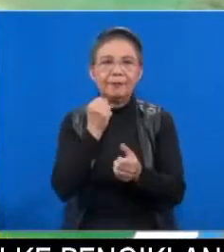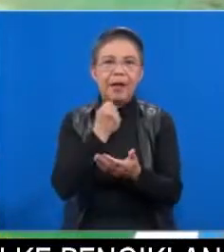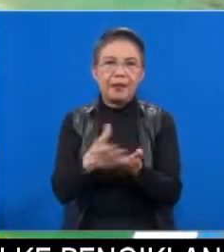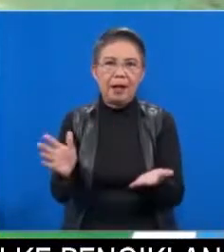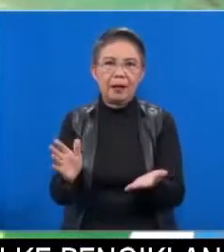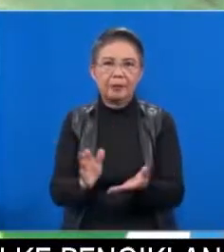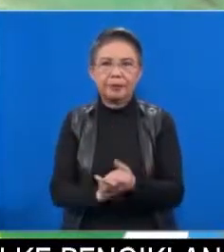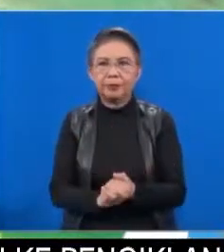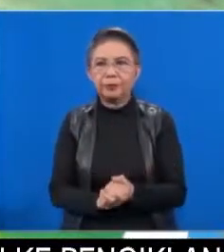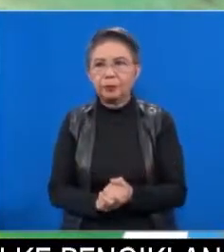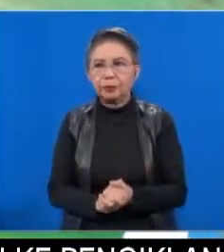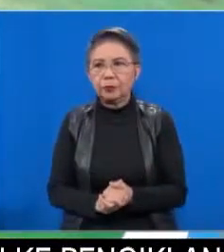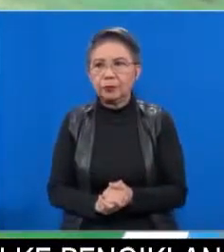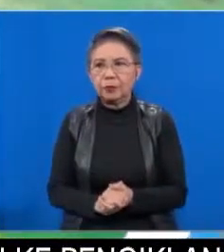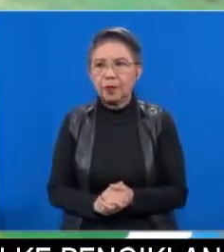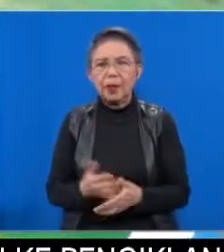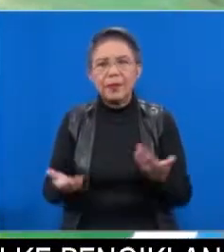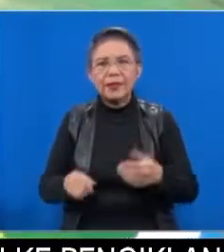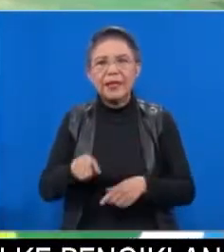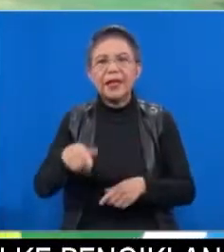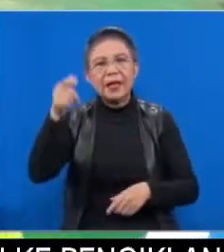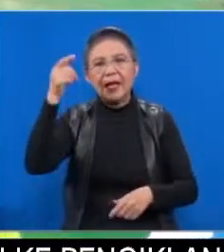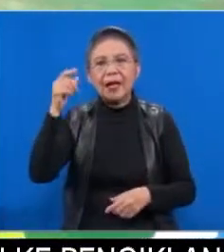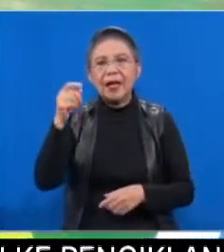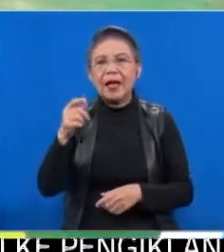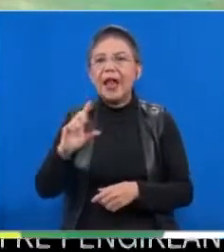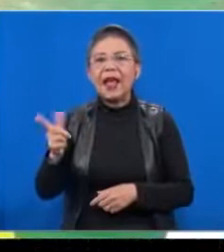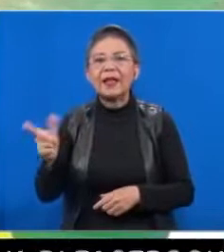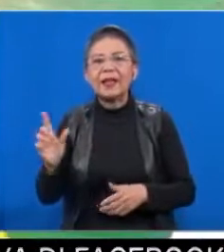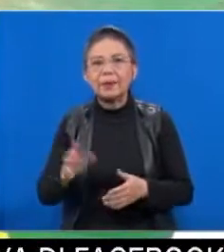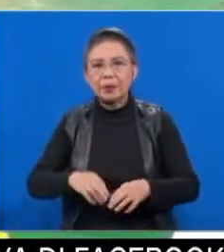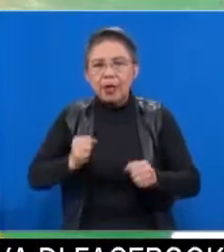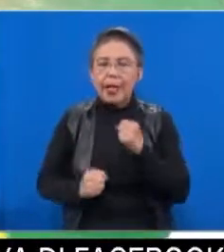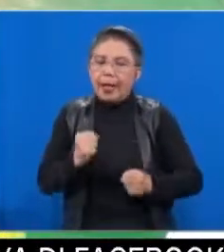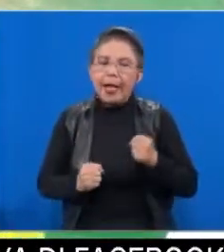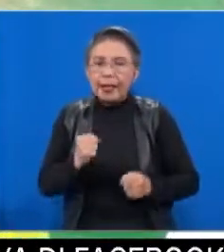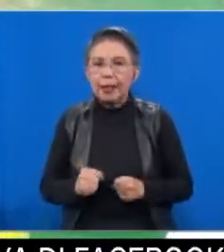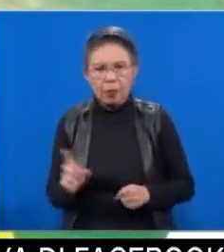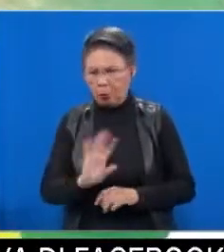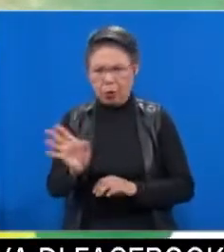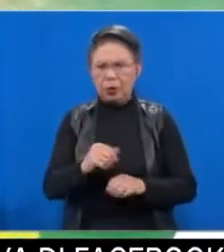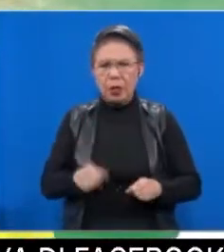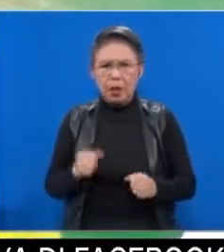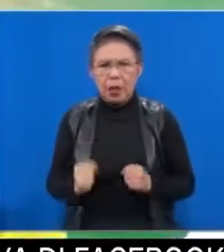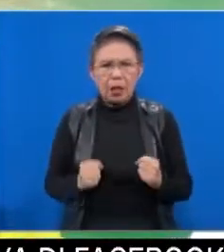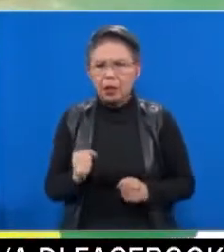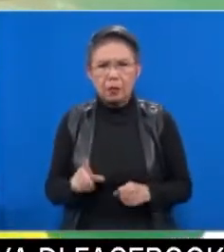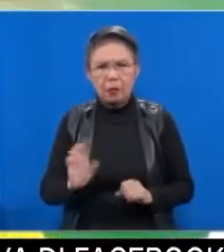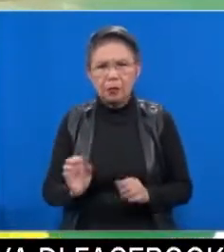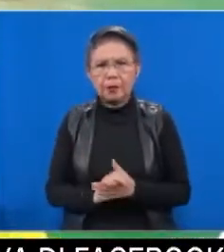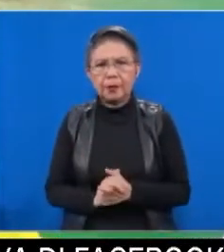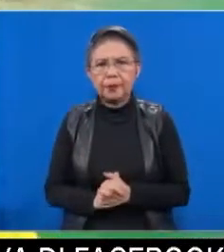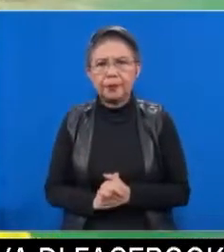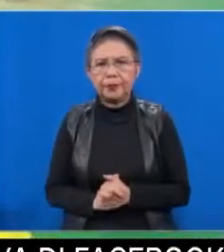2-3. Adiknya biasanya di sini latihan apa? Latihan lari. Lari? Okay. Ini nggak bisa lari ya? Nggak, nggak bisa.